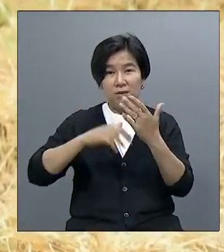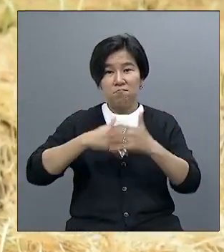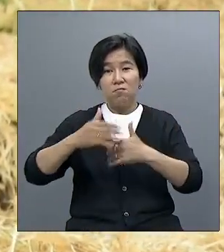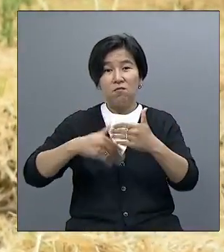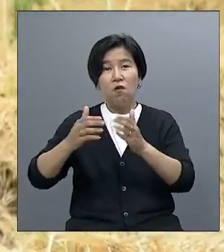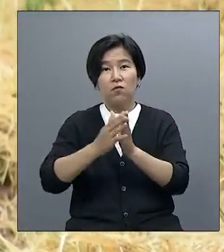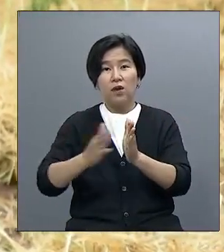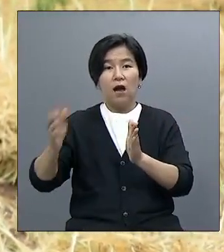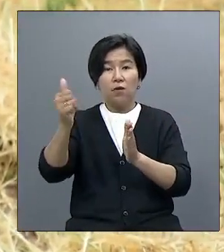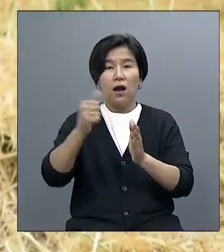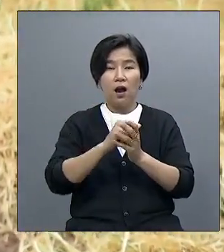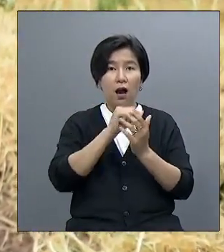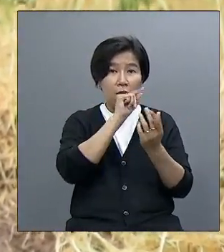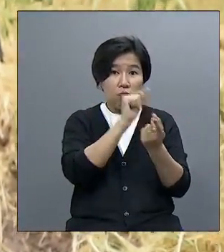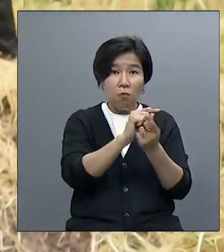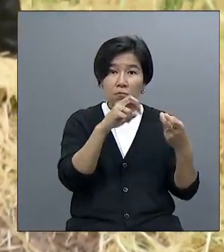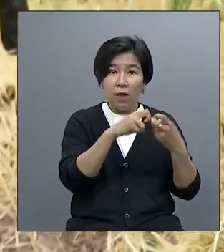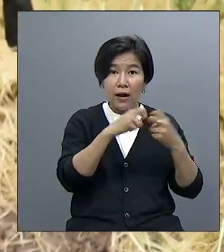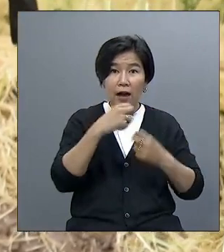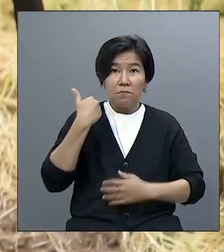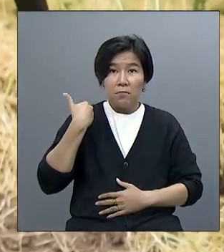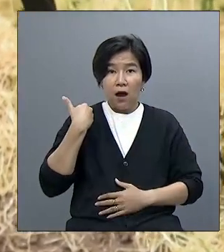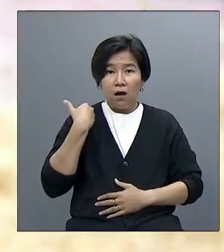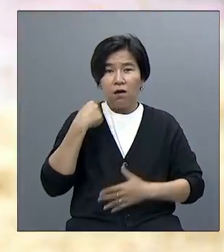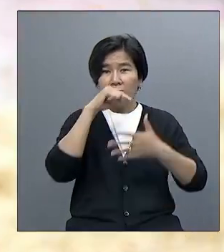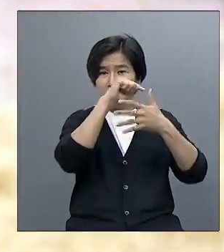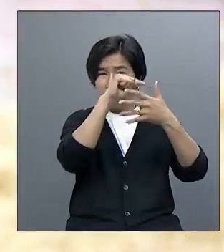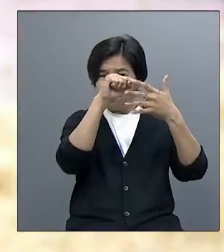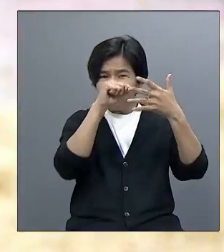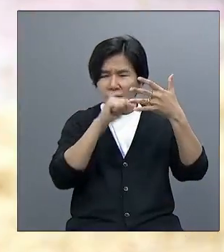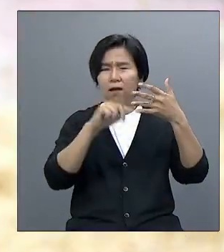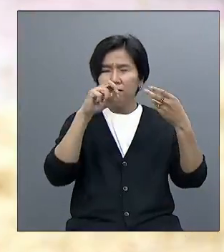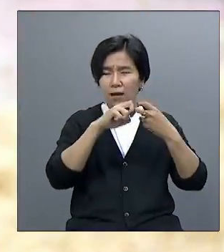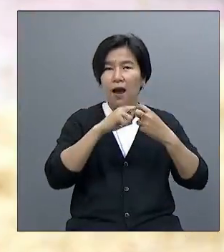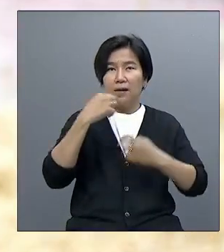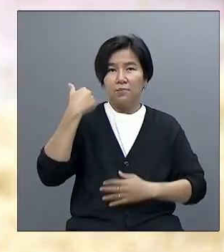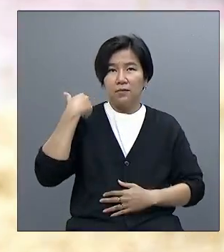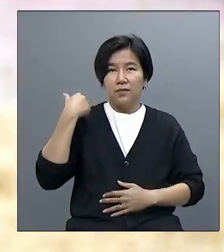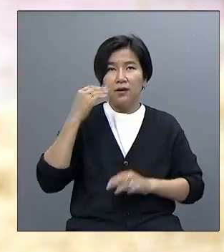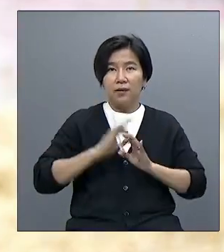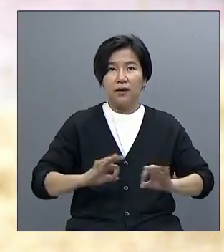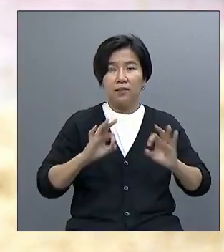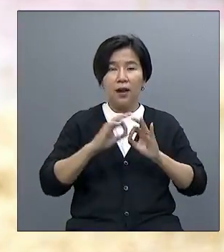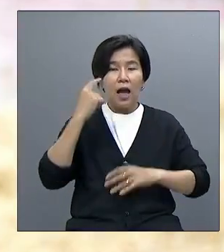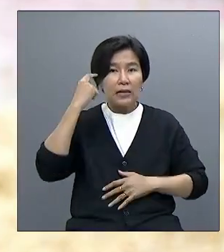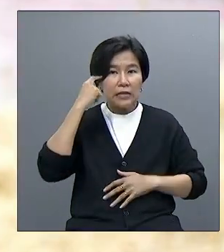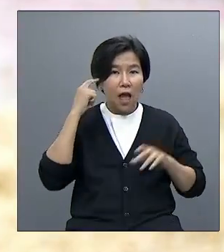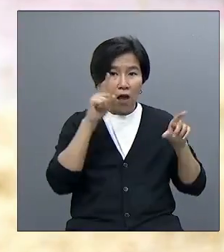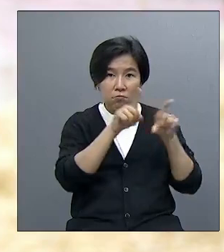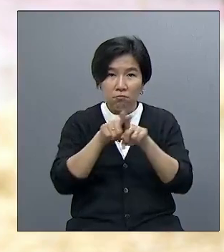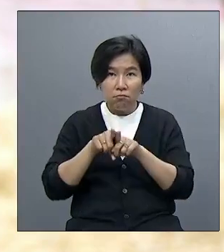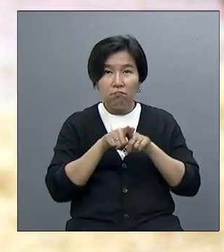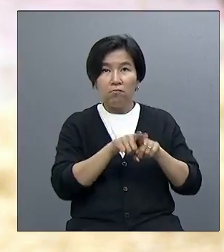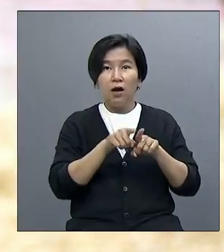หาที่เกิดขึ้นแน่นอนที่สุดในการทำงานทุกขั้นตอนย่อมมีปัญหาแต่ถ้าเกิดเรามีความเห็นที่ตรงกันนะคะแล้